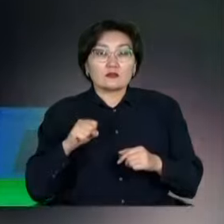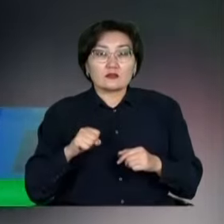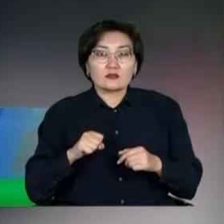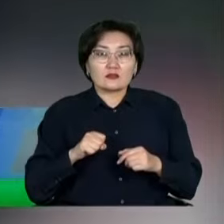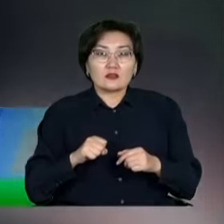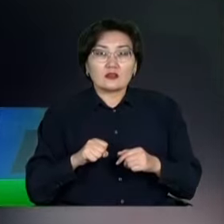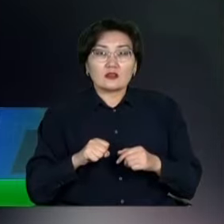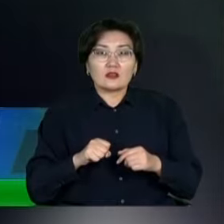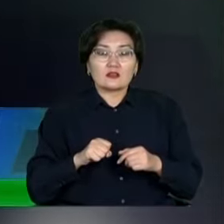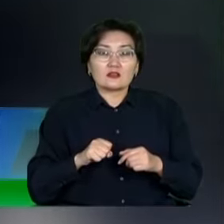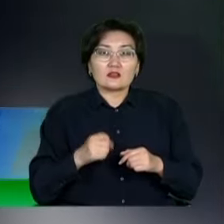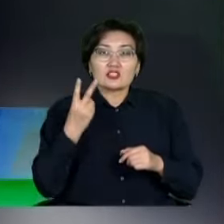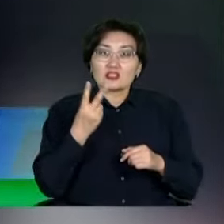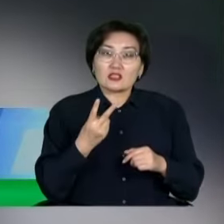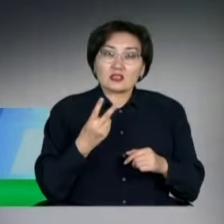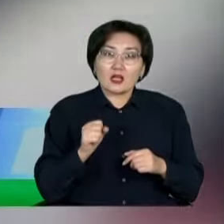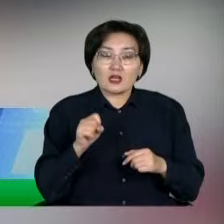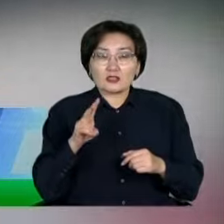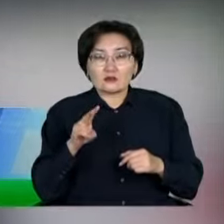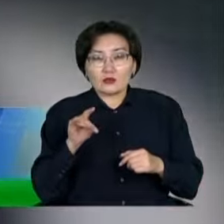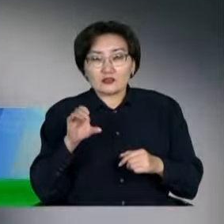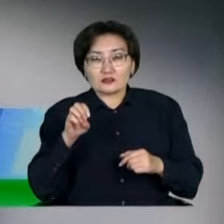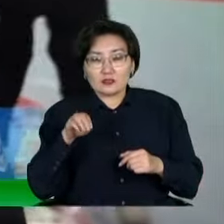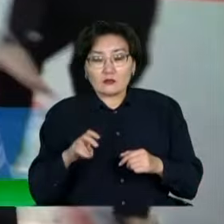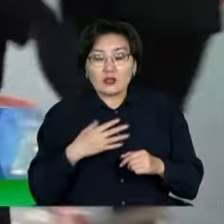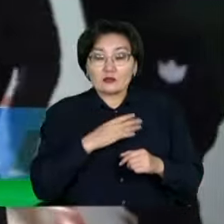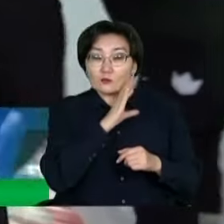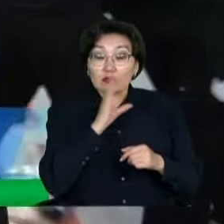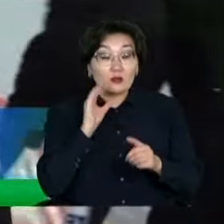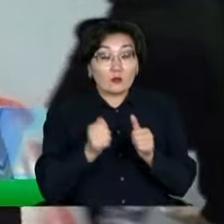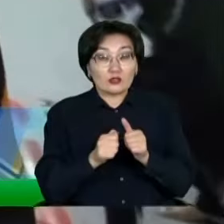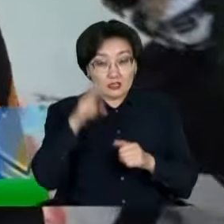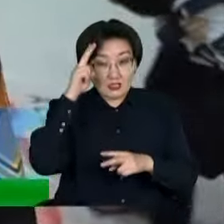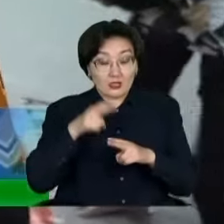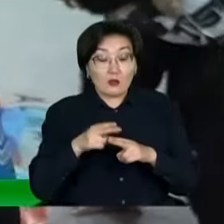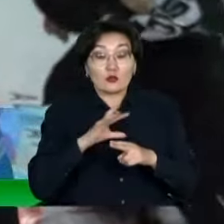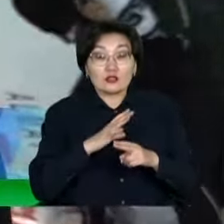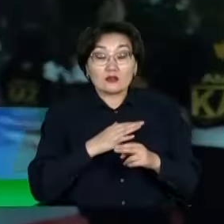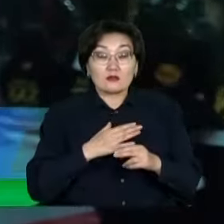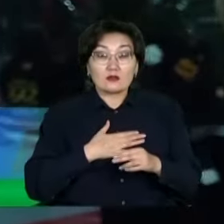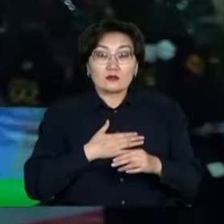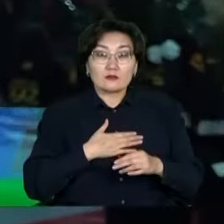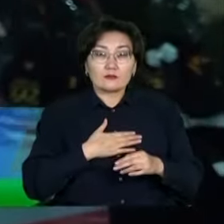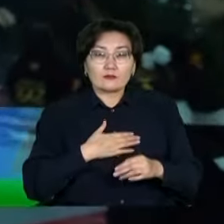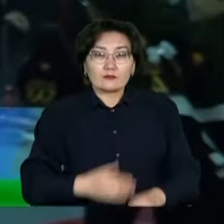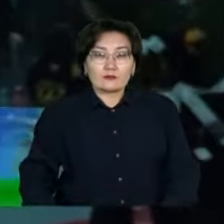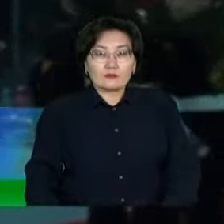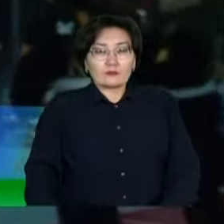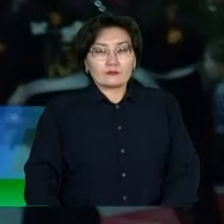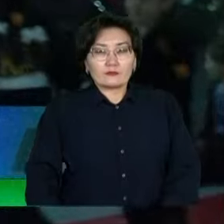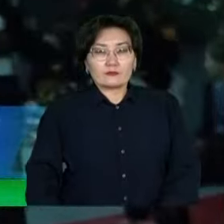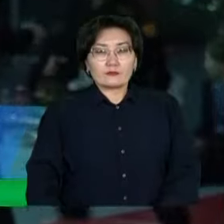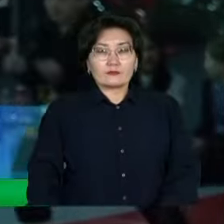екі удушение, және екі арым барысады. Менің анам болды, ағам болды, және мен сіңілдерім. Во-первых, я потерял